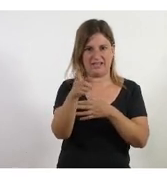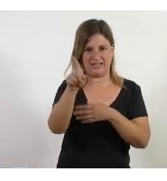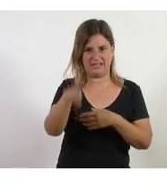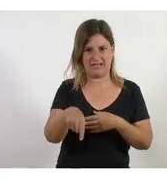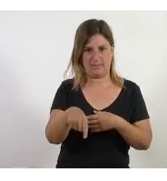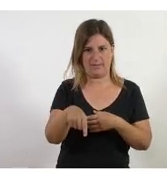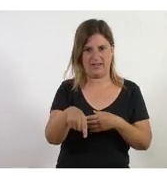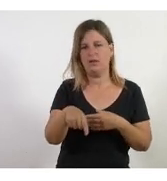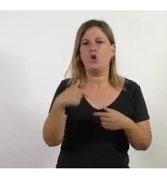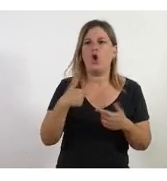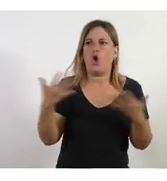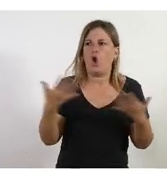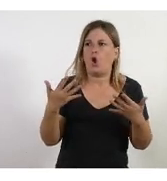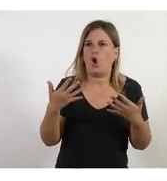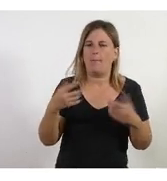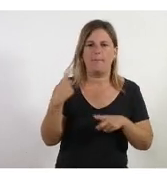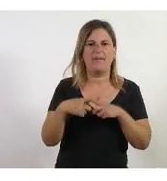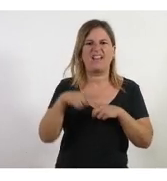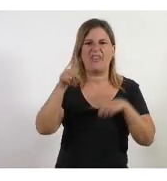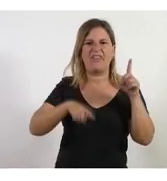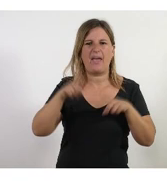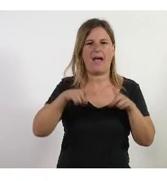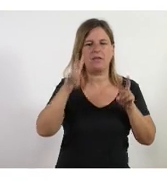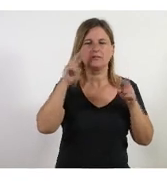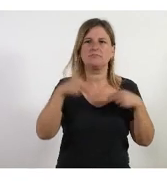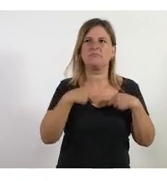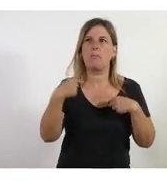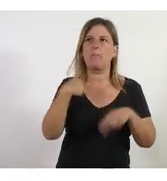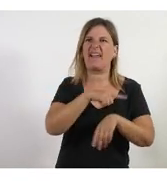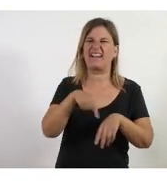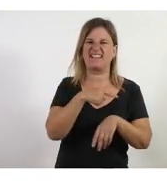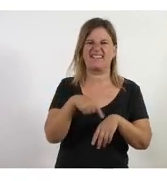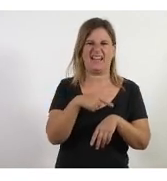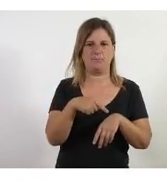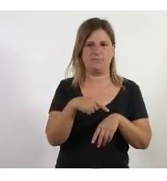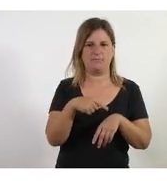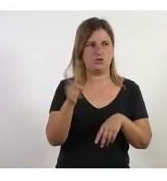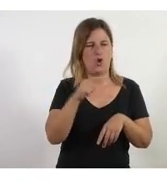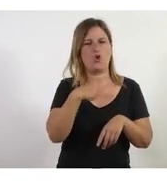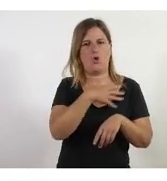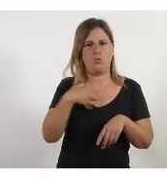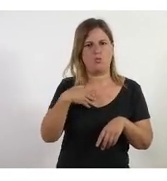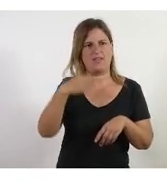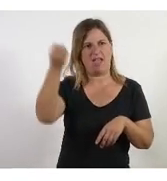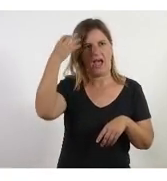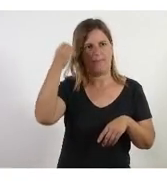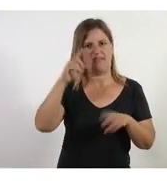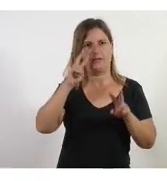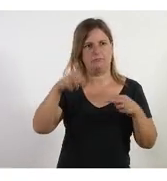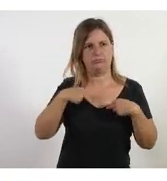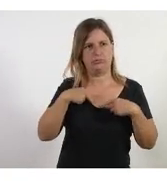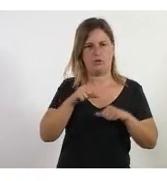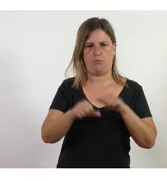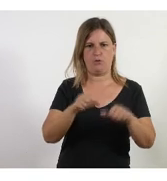fer per sentir que no estàs perdent el temps escoltant-te i sentir que estàs fent un procés i no perdent aquest temps?